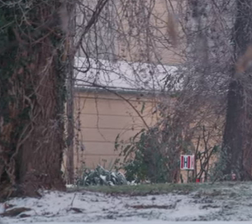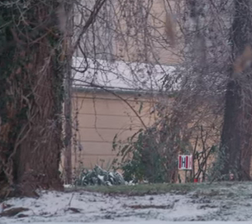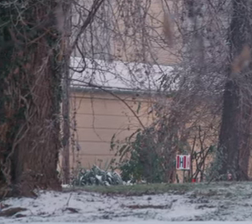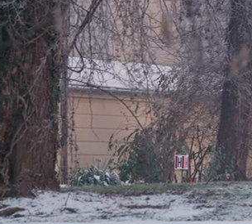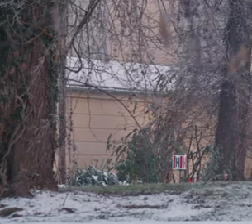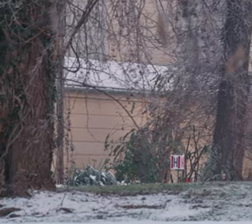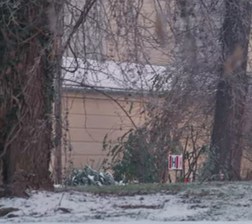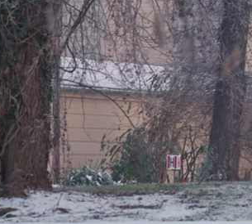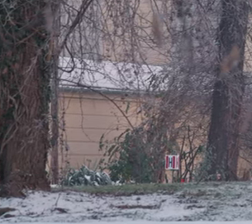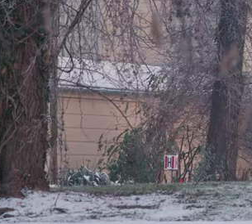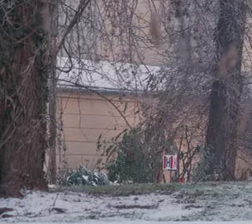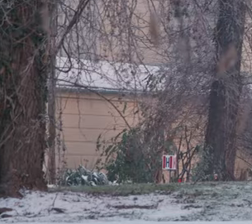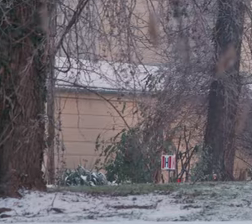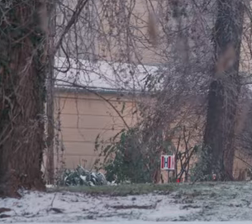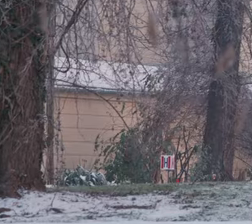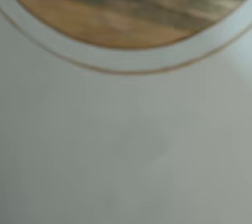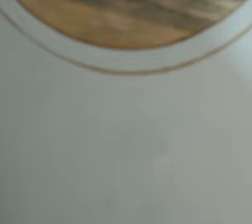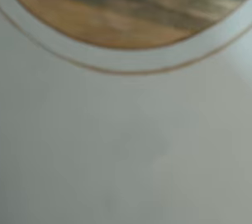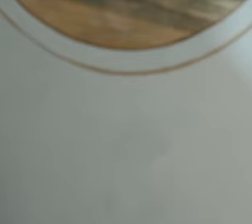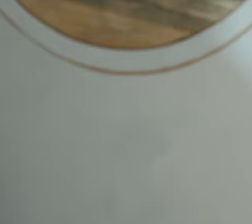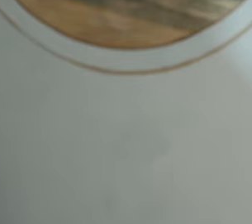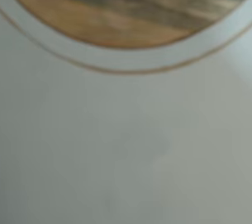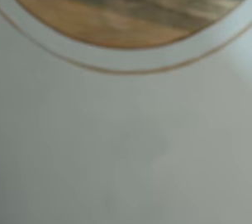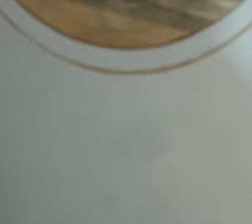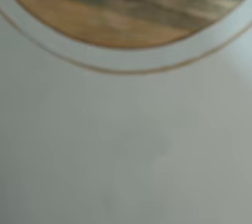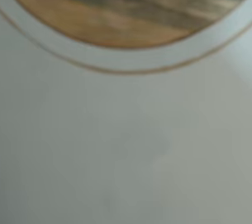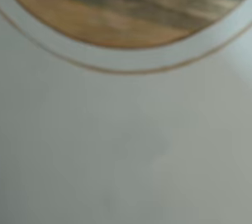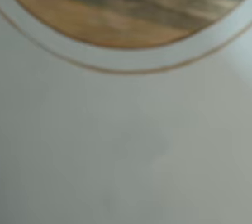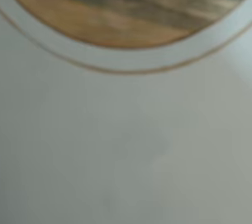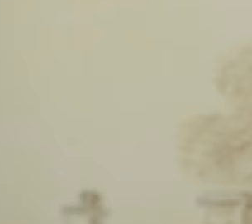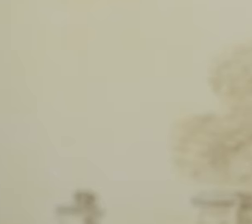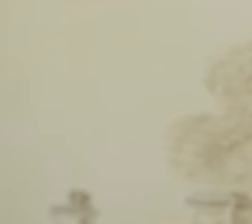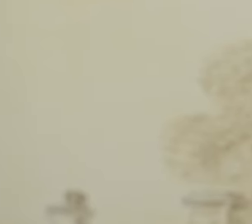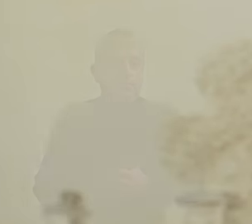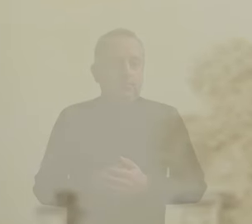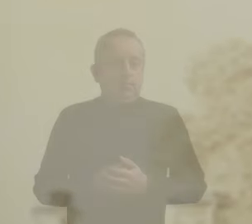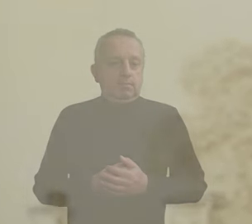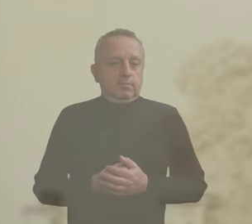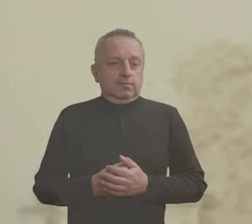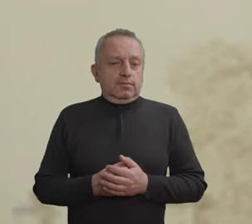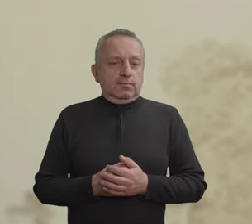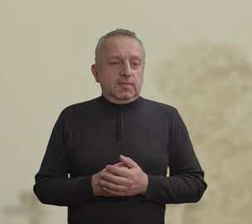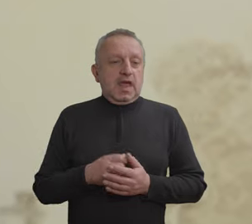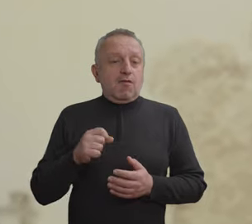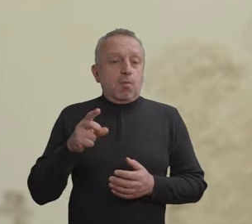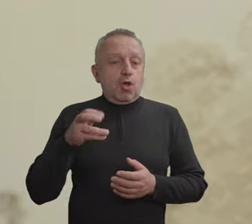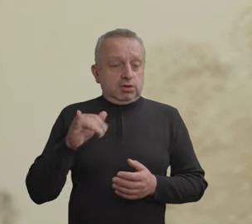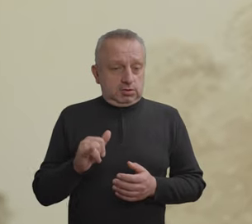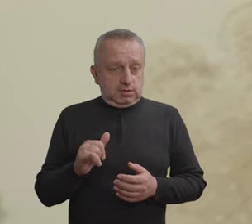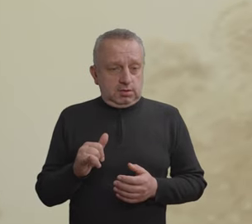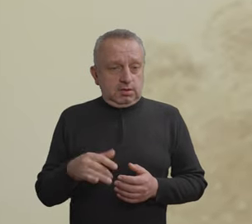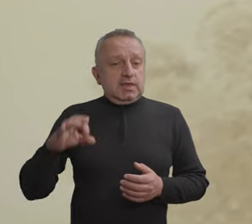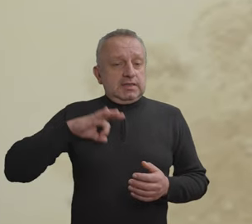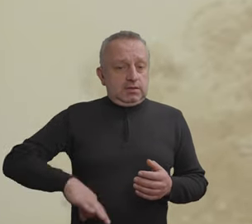będzie można stworzyć tyle polskości, ile na to autonomia pozwoli. Zarówno Alfred I